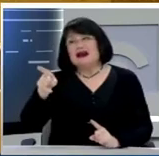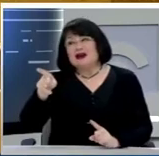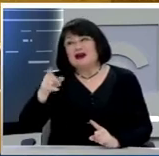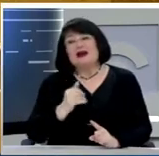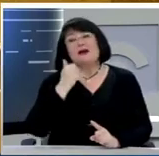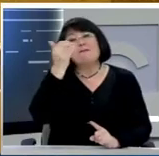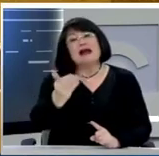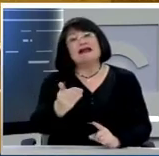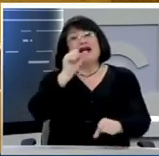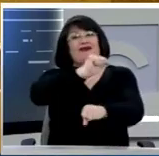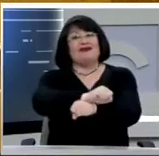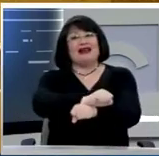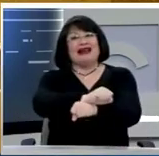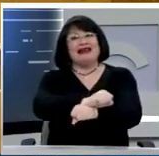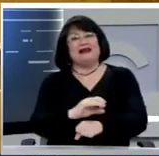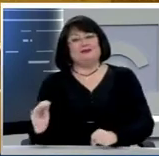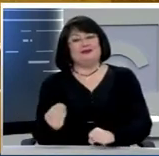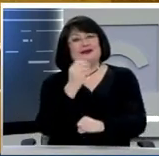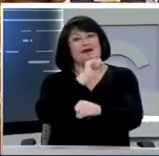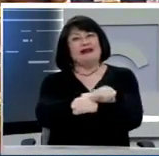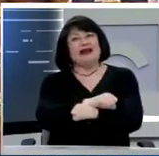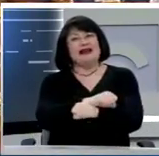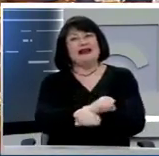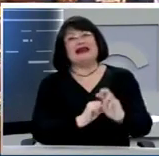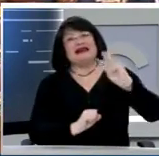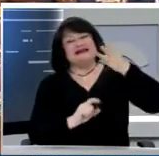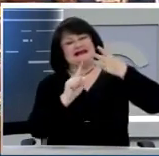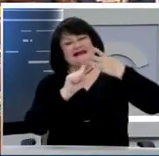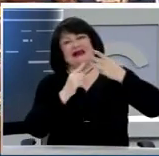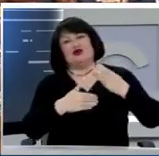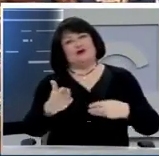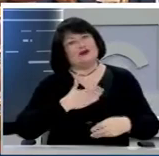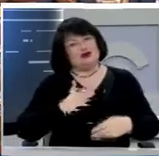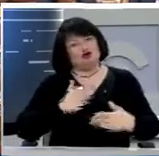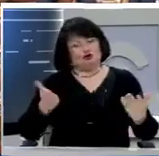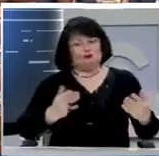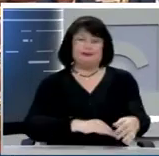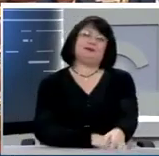Αλλά μετά βρεθήκαν φυλακοί. Ωραία. Και έχουμε και τρίτο γύρο. Ευχαριστώ πολύ.